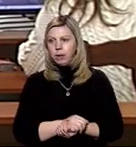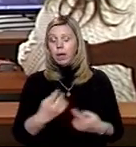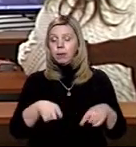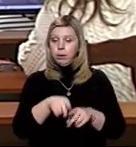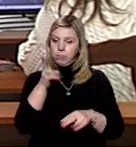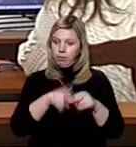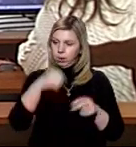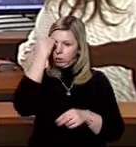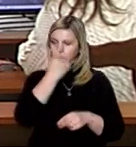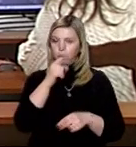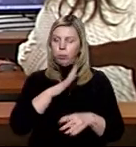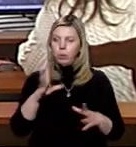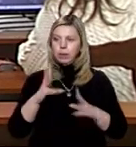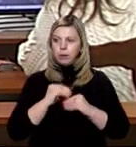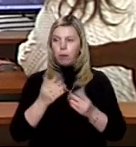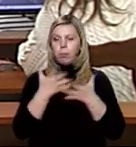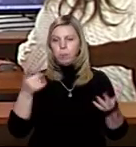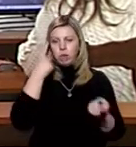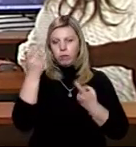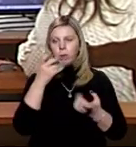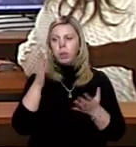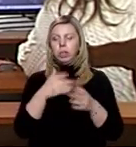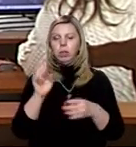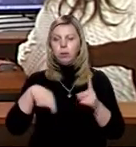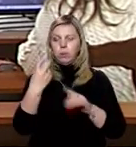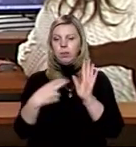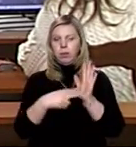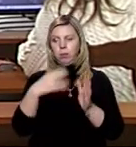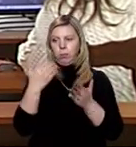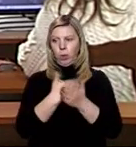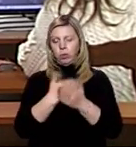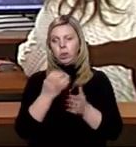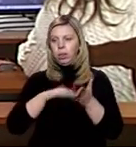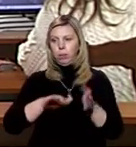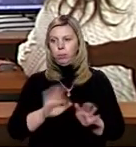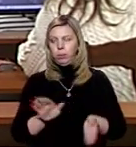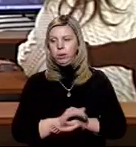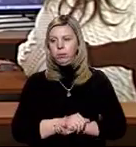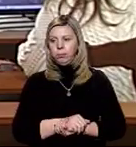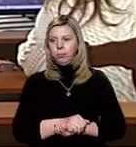Цим завершимо. Дякуємо, що були з нами. Більше інформації у випуску о 19:00. Не пропустіть.